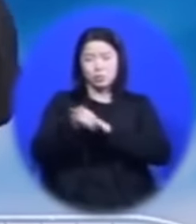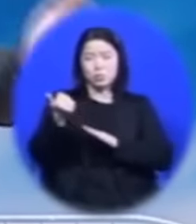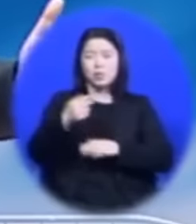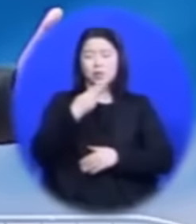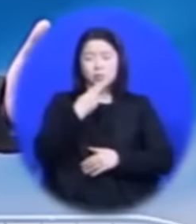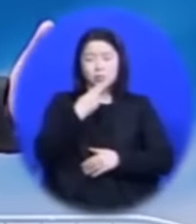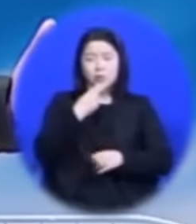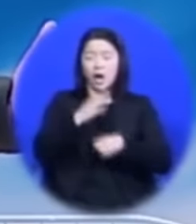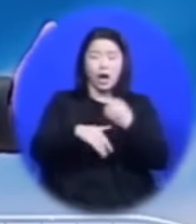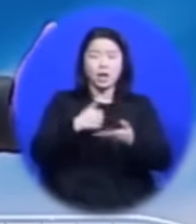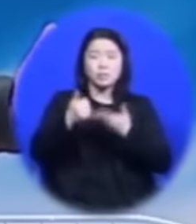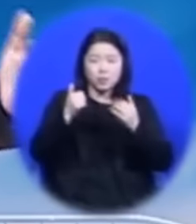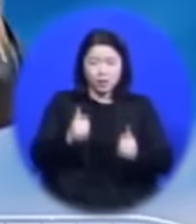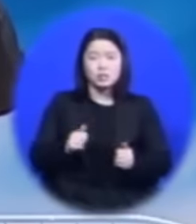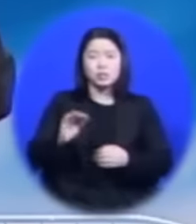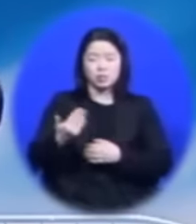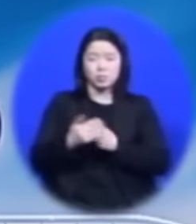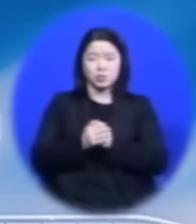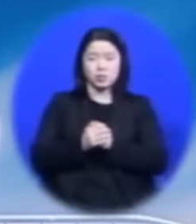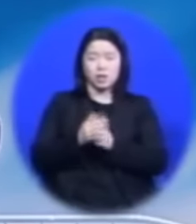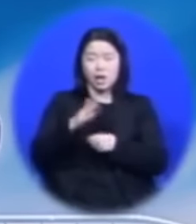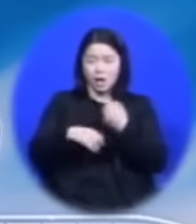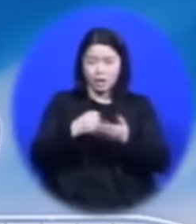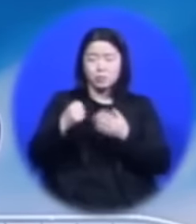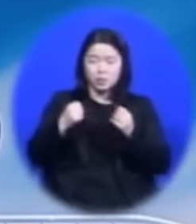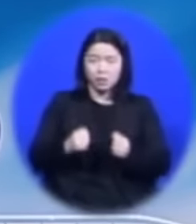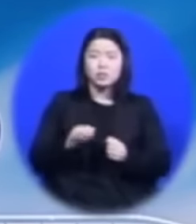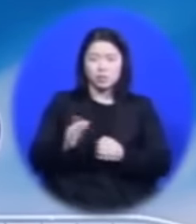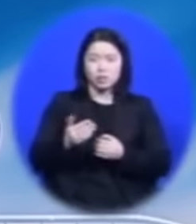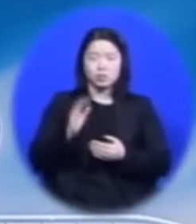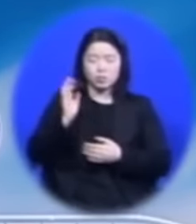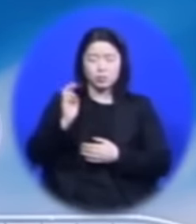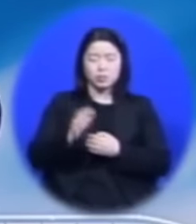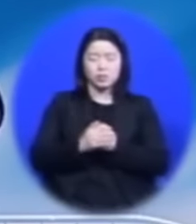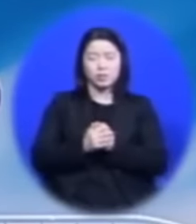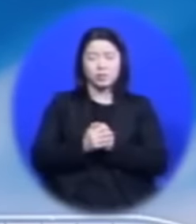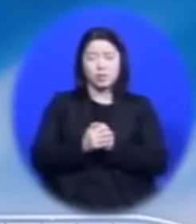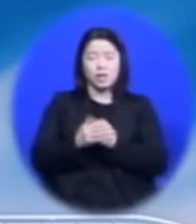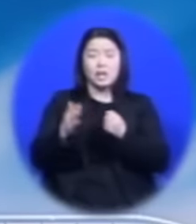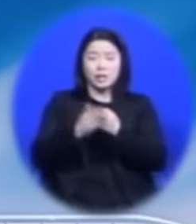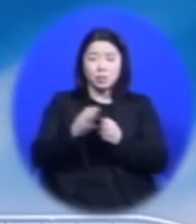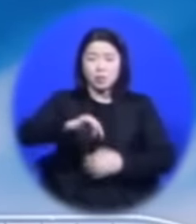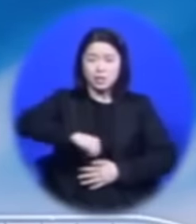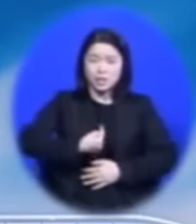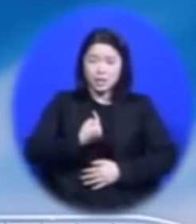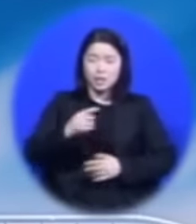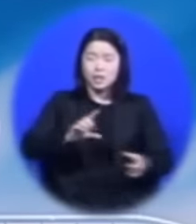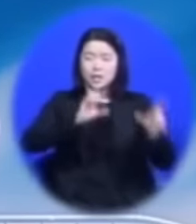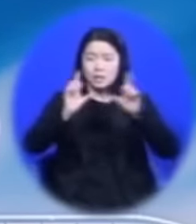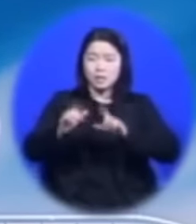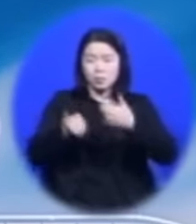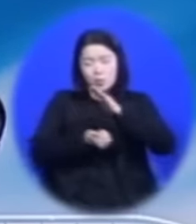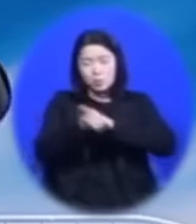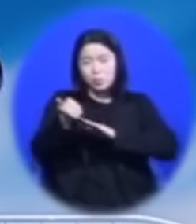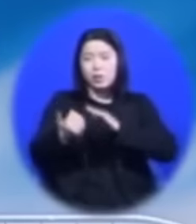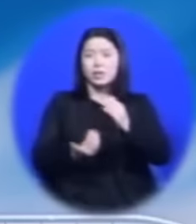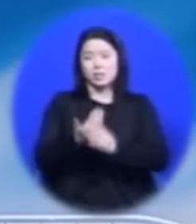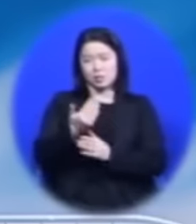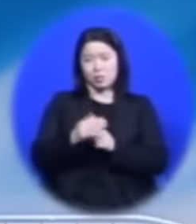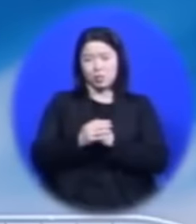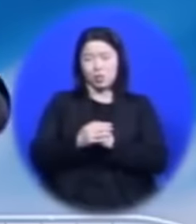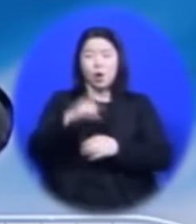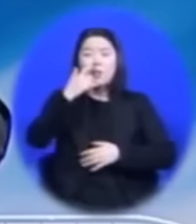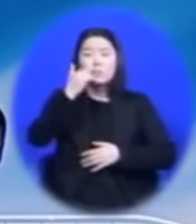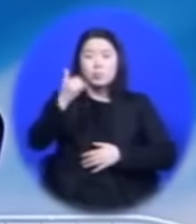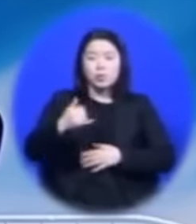하나님이 계셔야 돼요. 하나님이 계셔야 되는 거예요. 그래야 자기들의 삶에 소망이 있어요. 부모님을